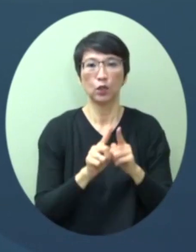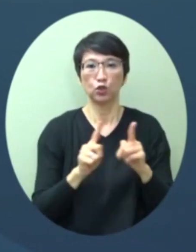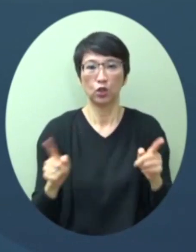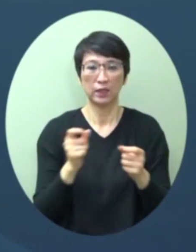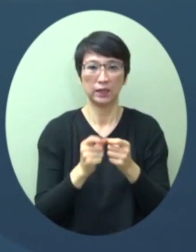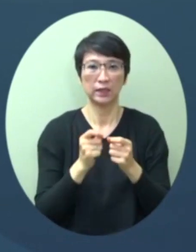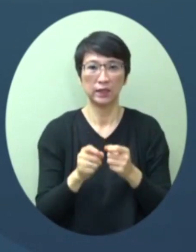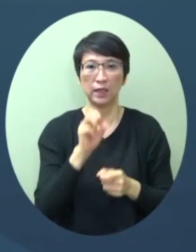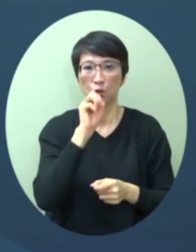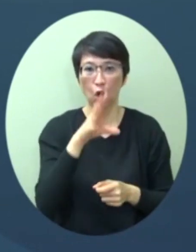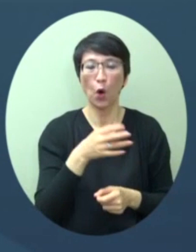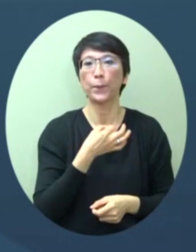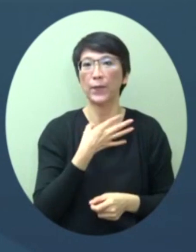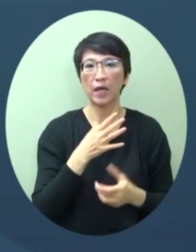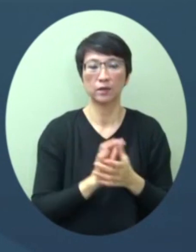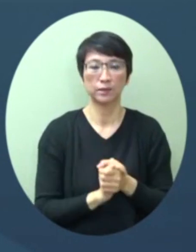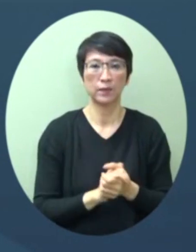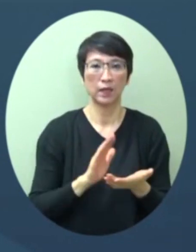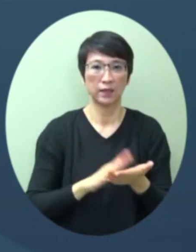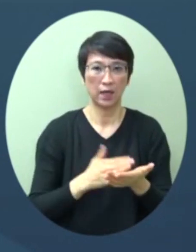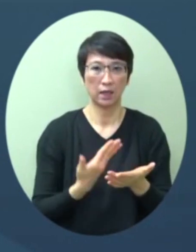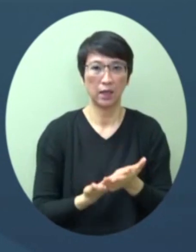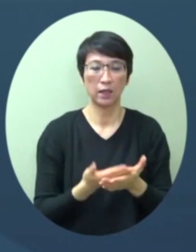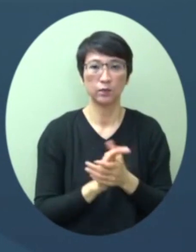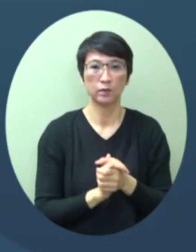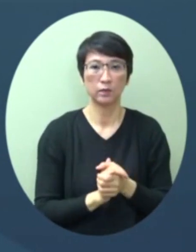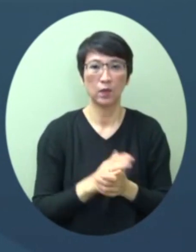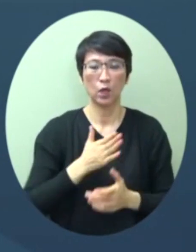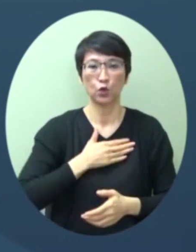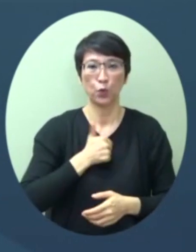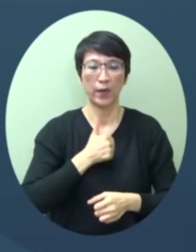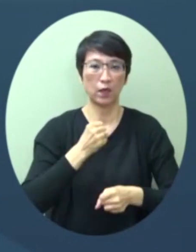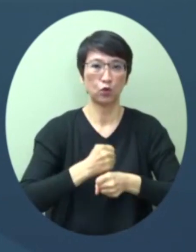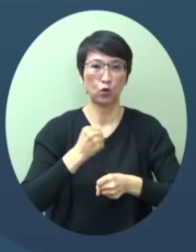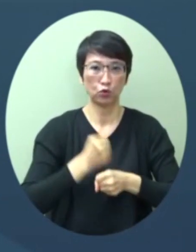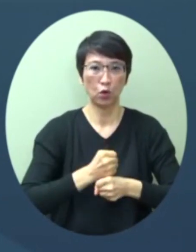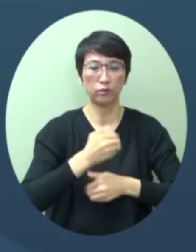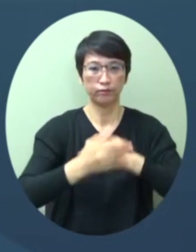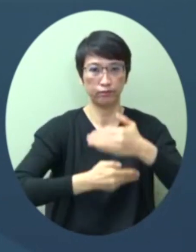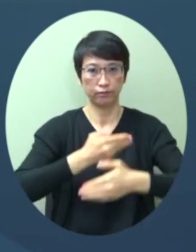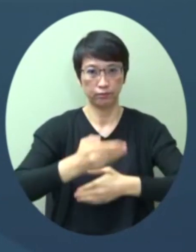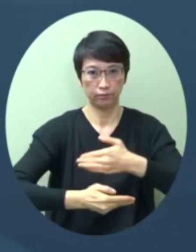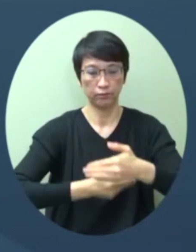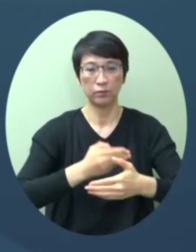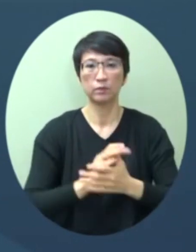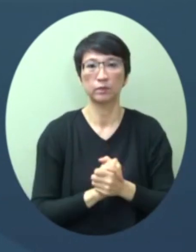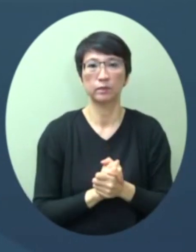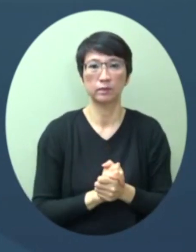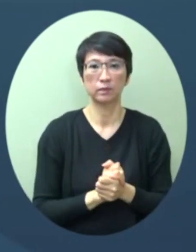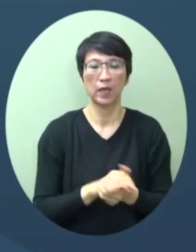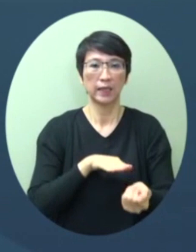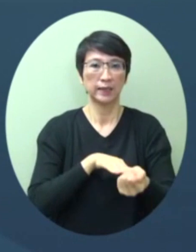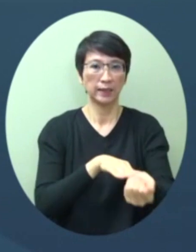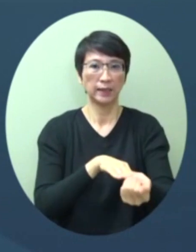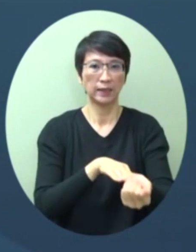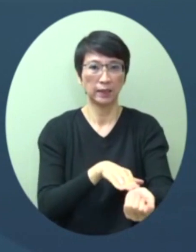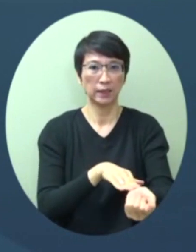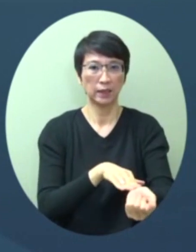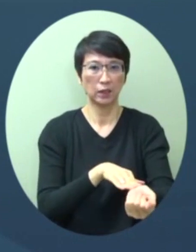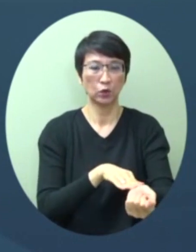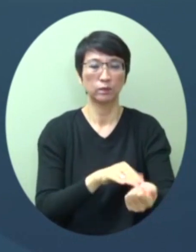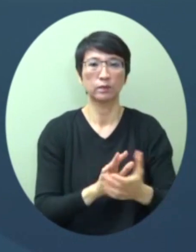情形可以和大家回报但是我们的筹备有工作在这里进行至于在治疗方面